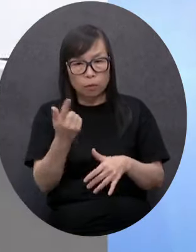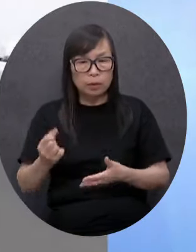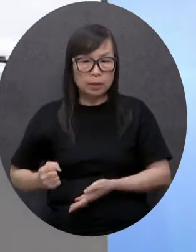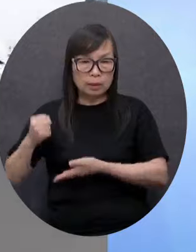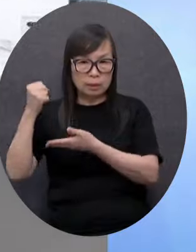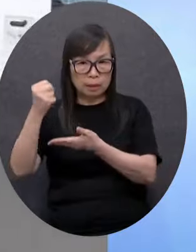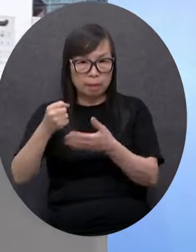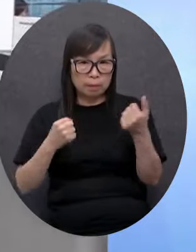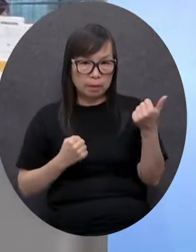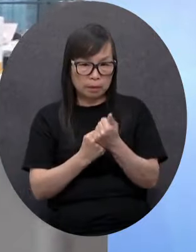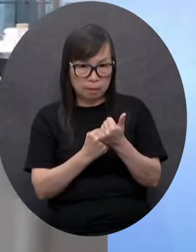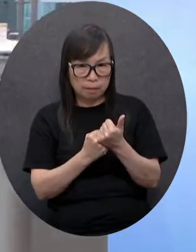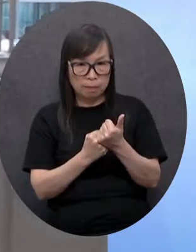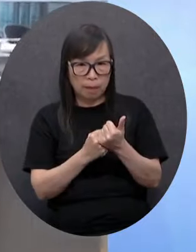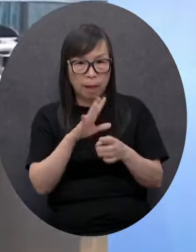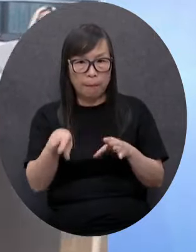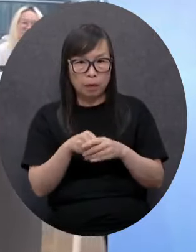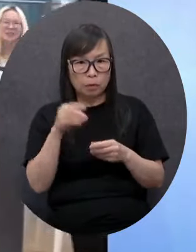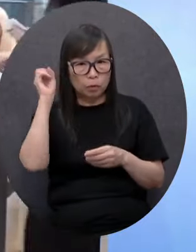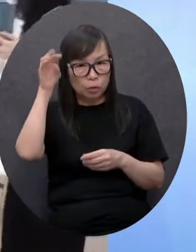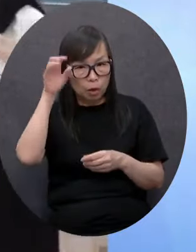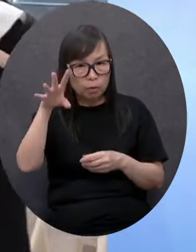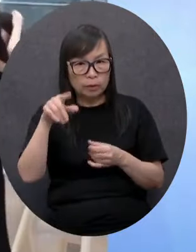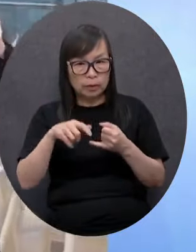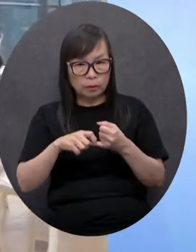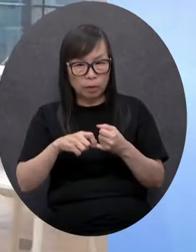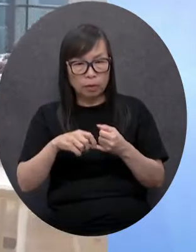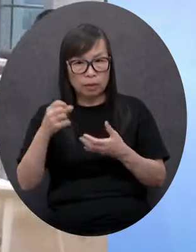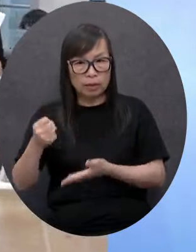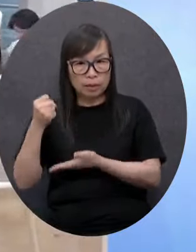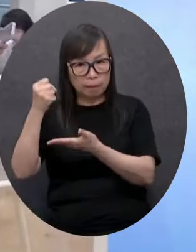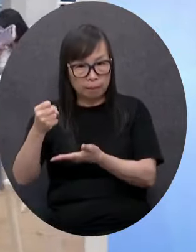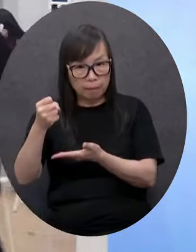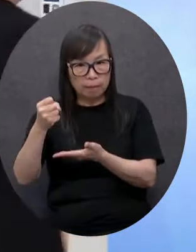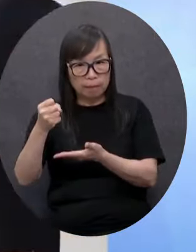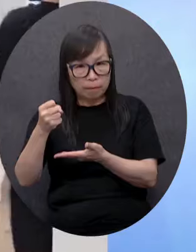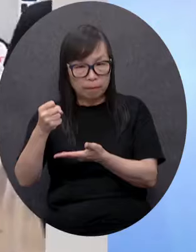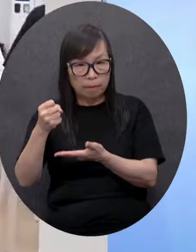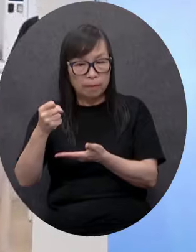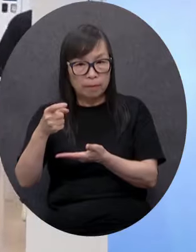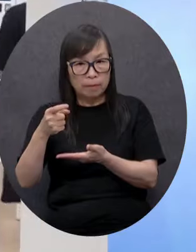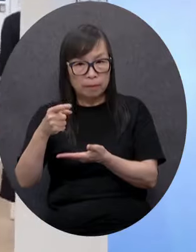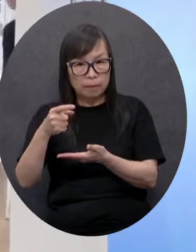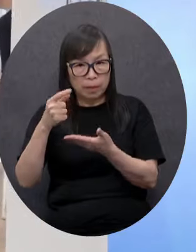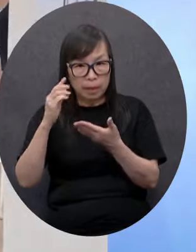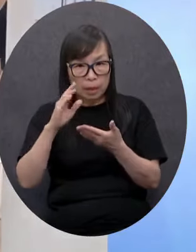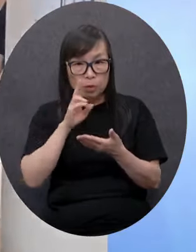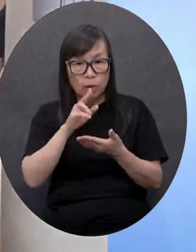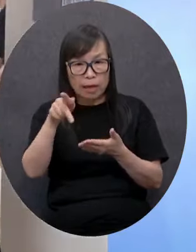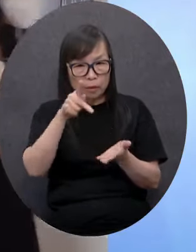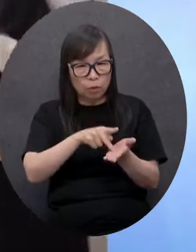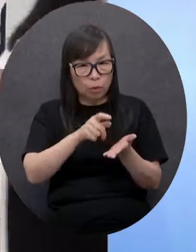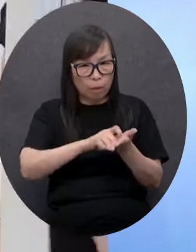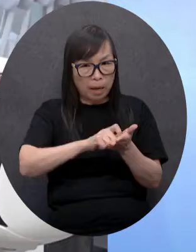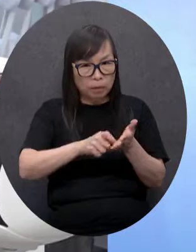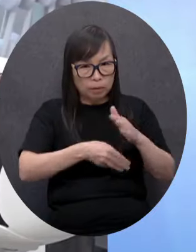多嘅资金嘅支持啦，包括你创业嘅初创嘅资金啦，同埋佢如果你租办公